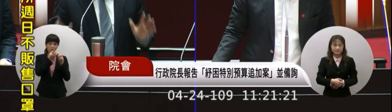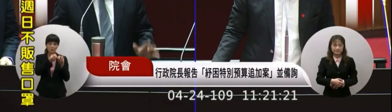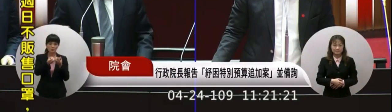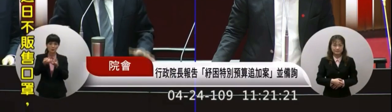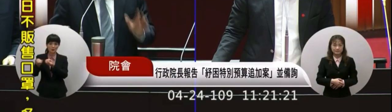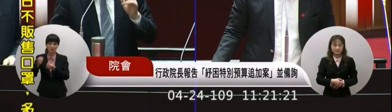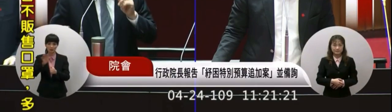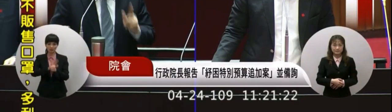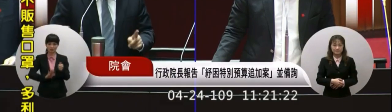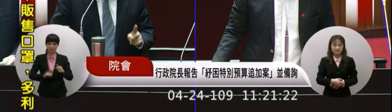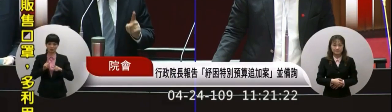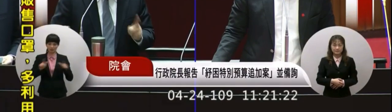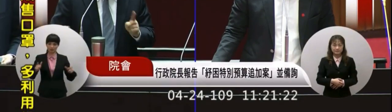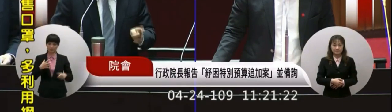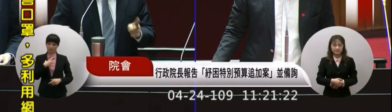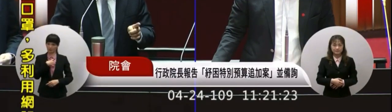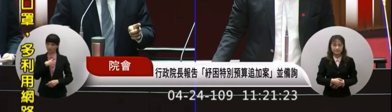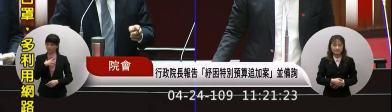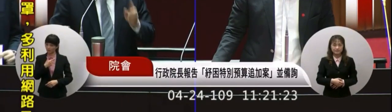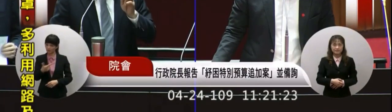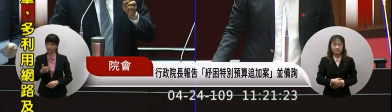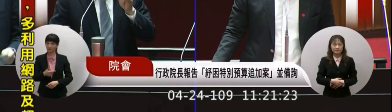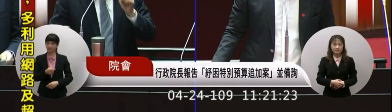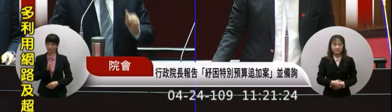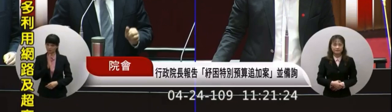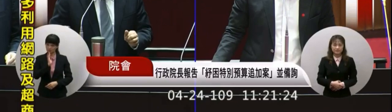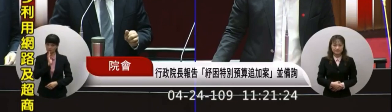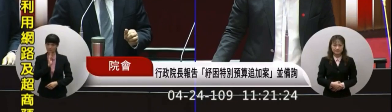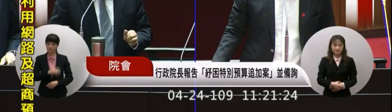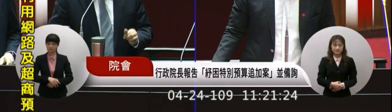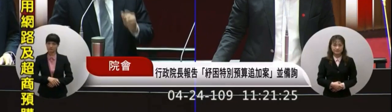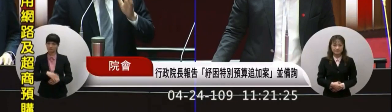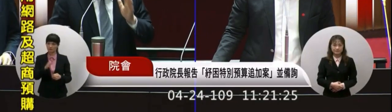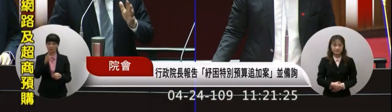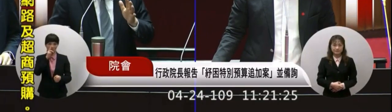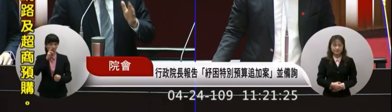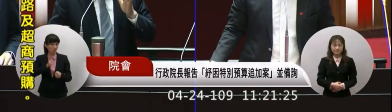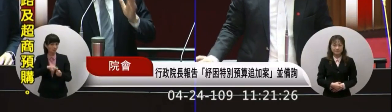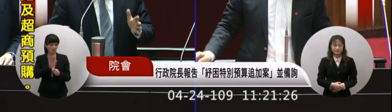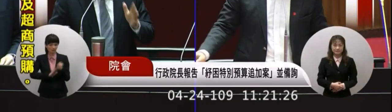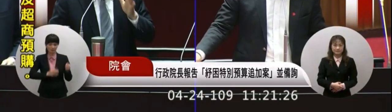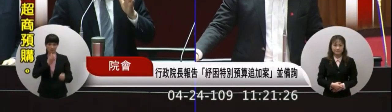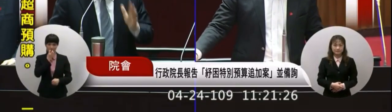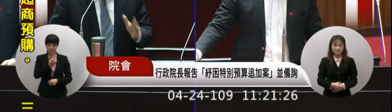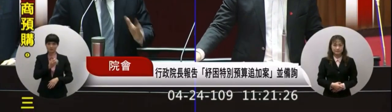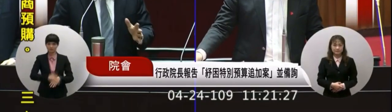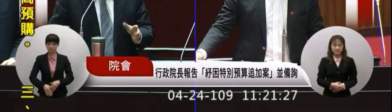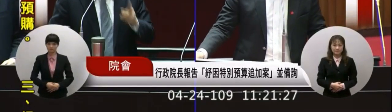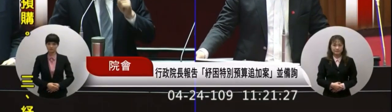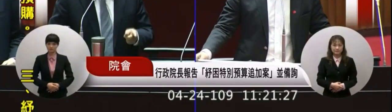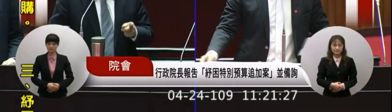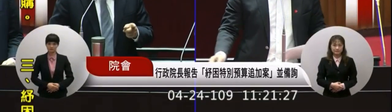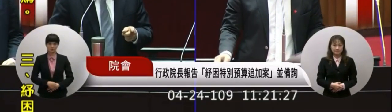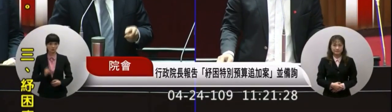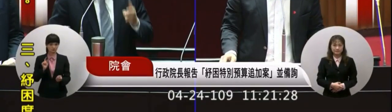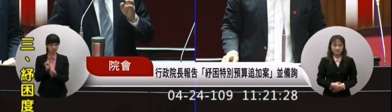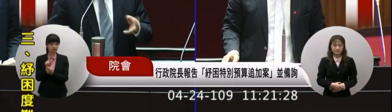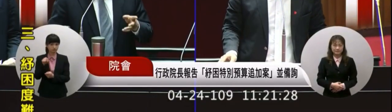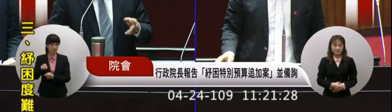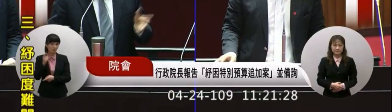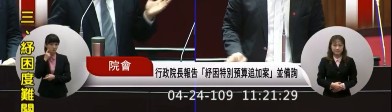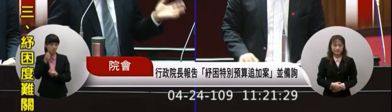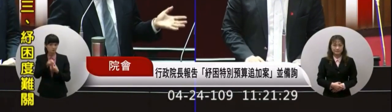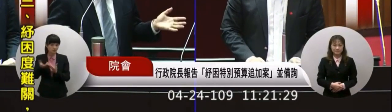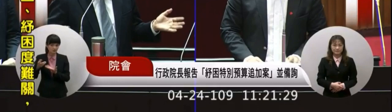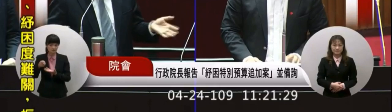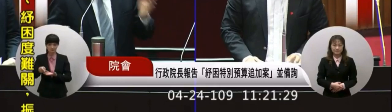大，造成唔是困扰尔尔。而且造成损失，所以我对这方面嘛真要紧。啊，